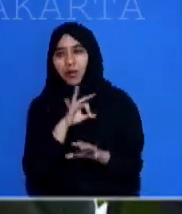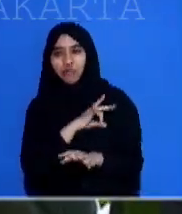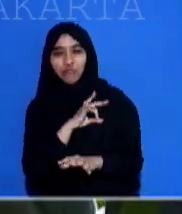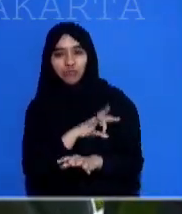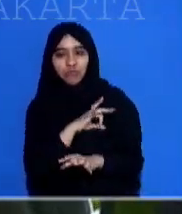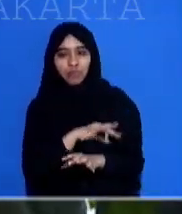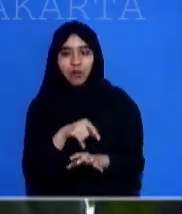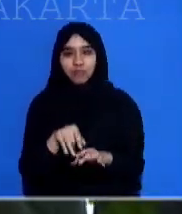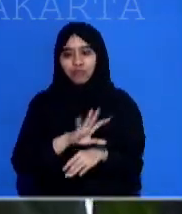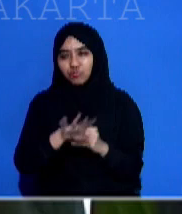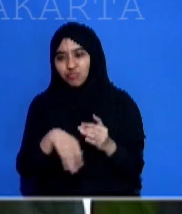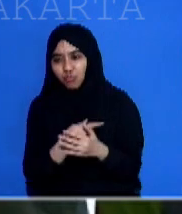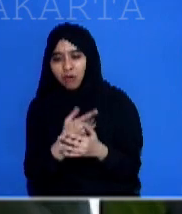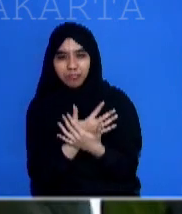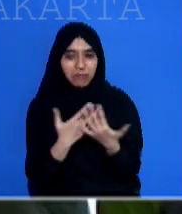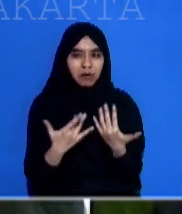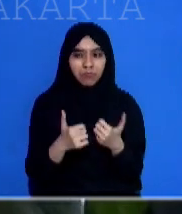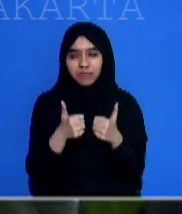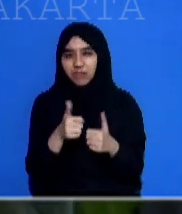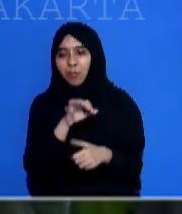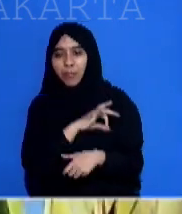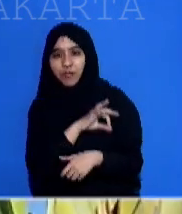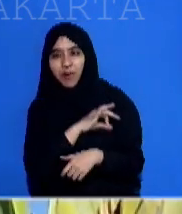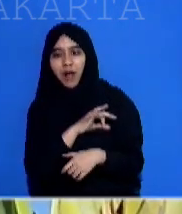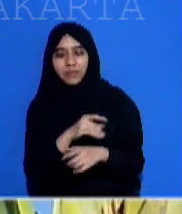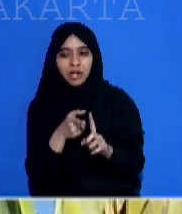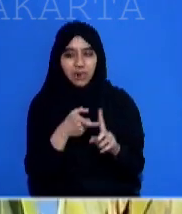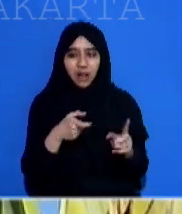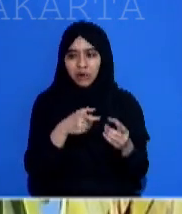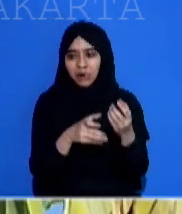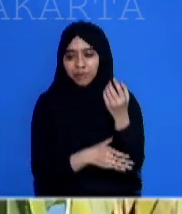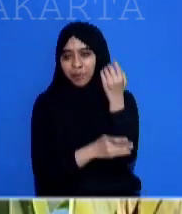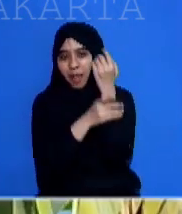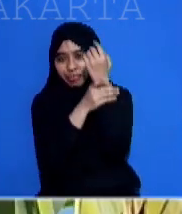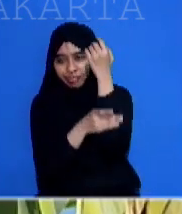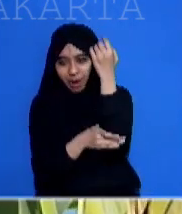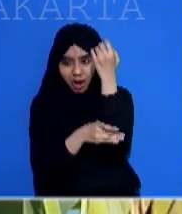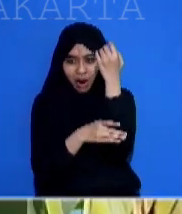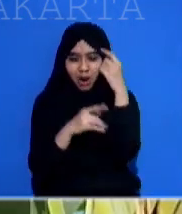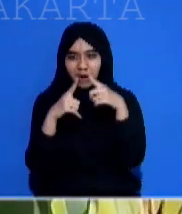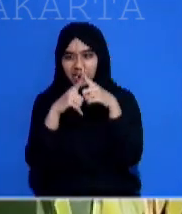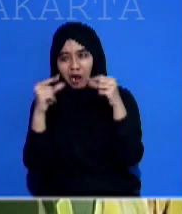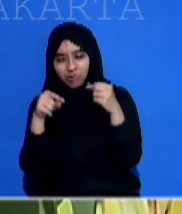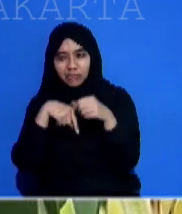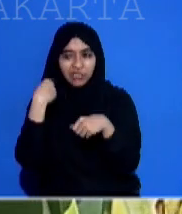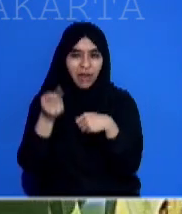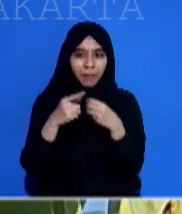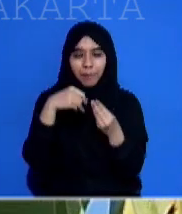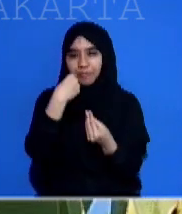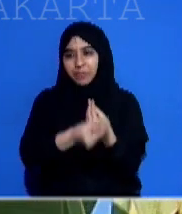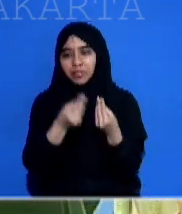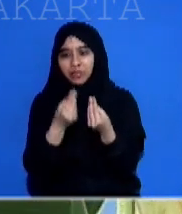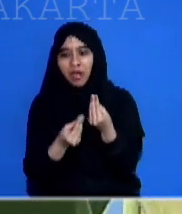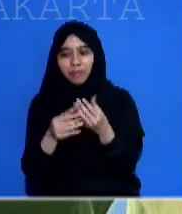meh sedaya peranganipun sagedipun mupangataken wiwit saking tebok ron lan temtu pisangipun. Awet saking menika piyambakipun milih